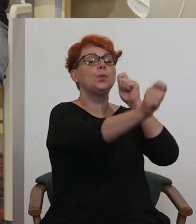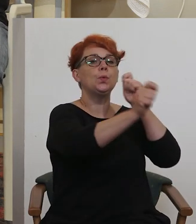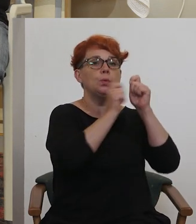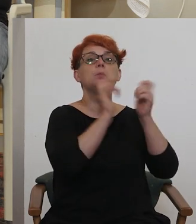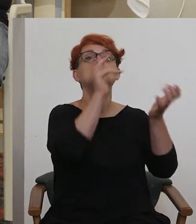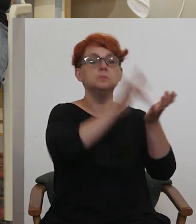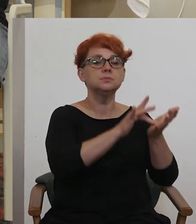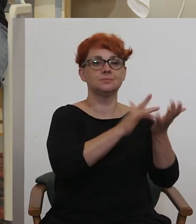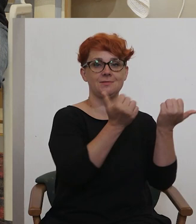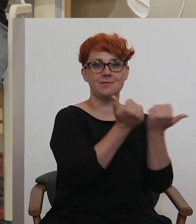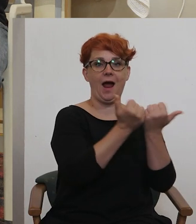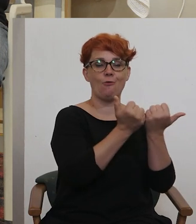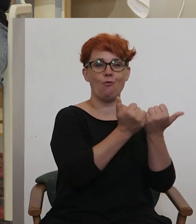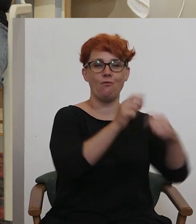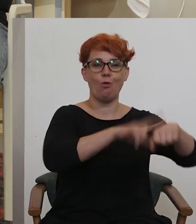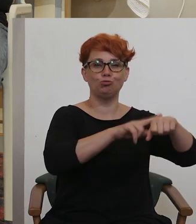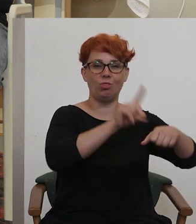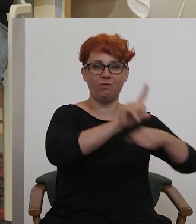w Krakowie w południe,